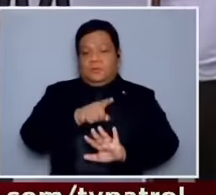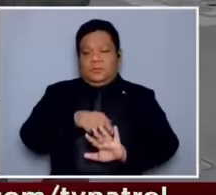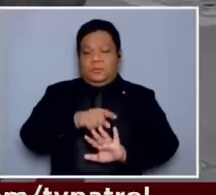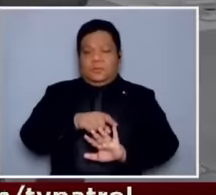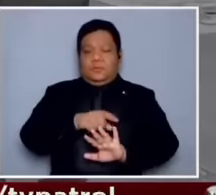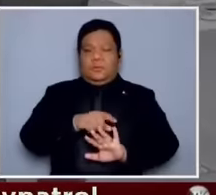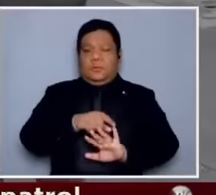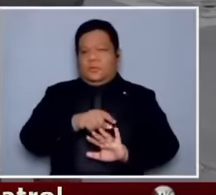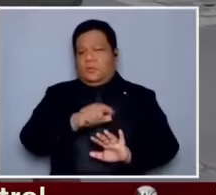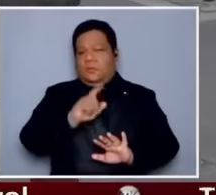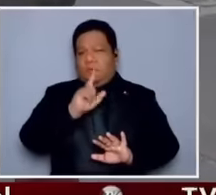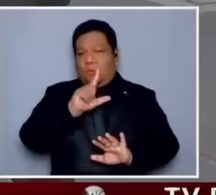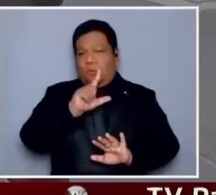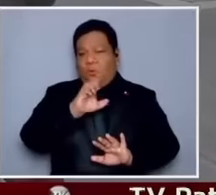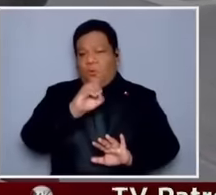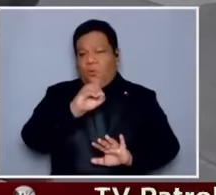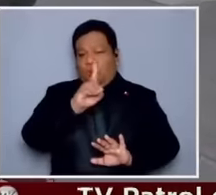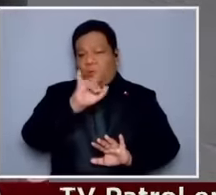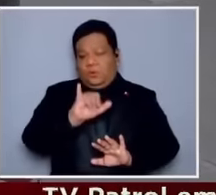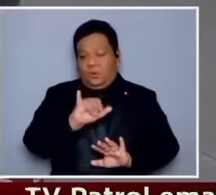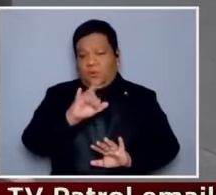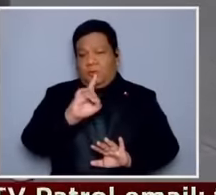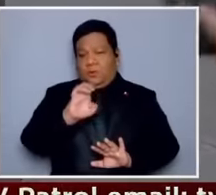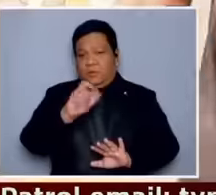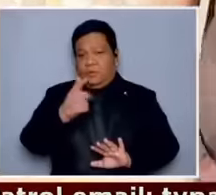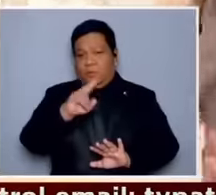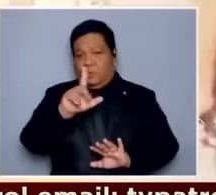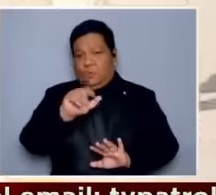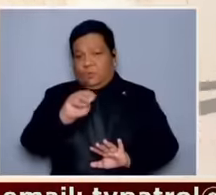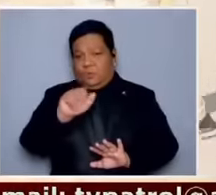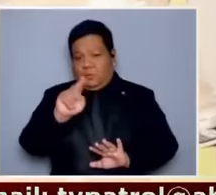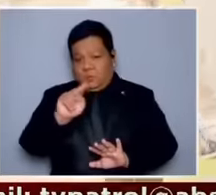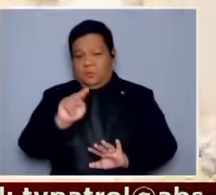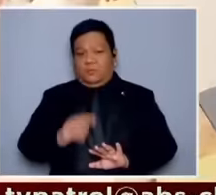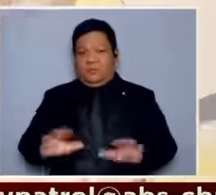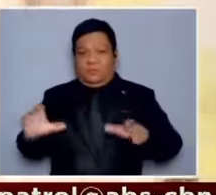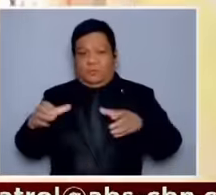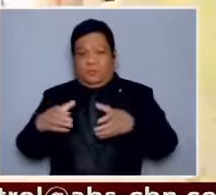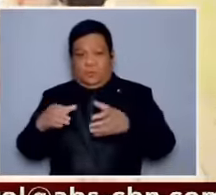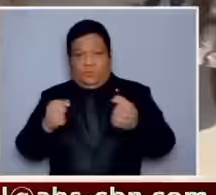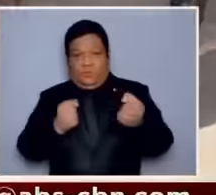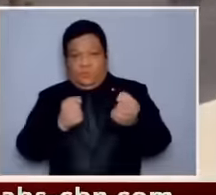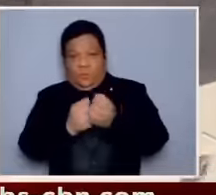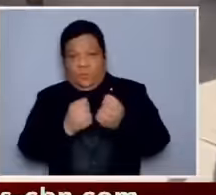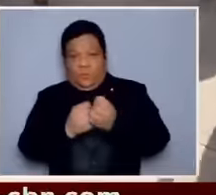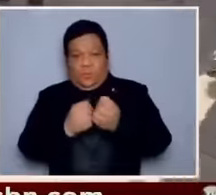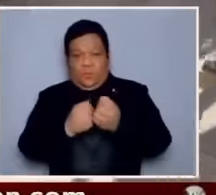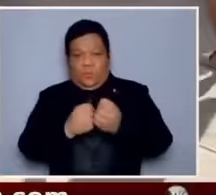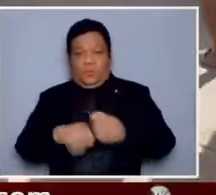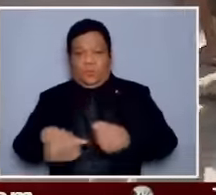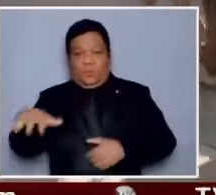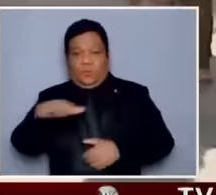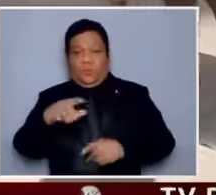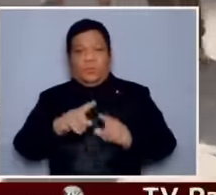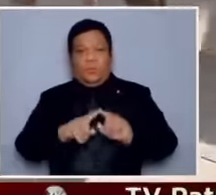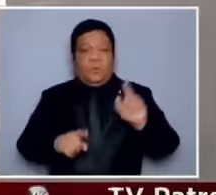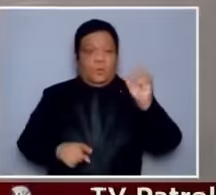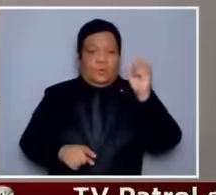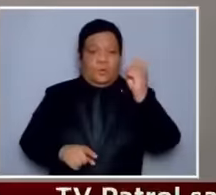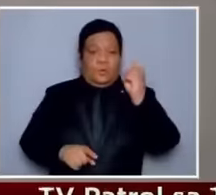Guzman at Vice Presidential Candidate Walden Bello. Pero sa may Santa Cruz, Maynila pa lang, hinarang na sila ng mga